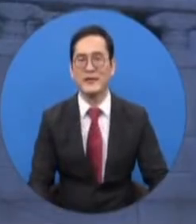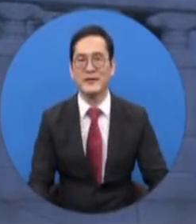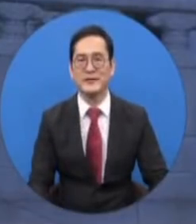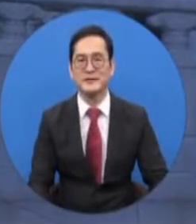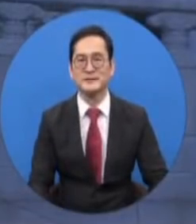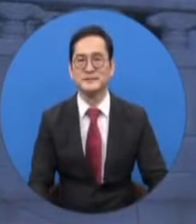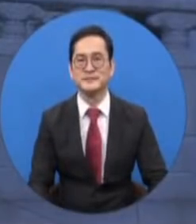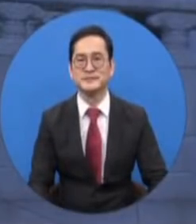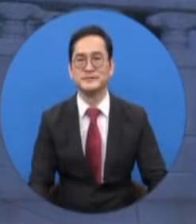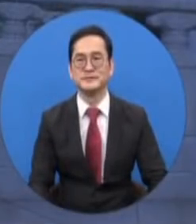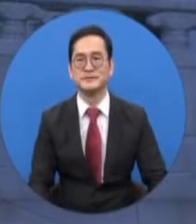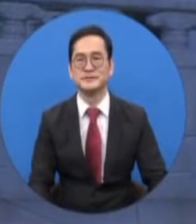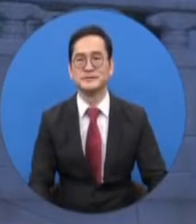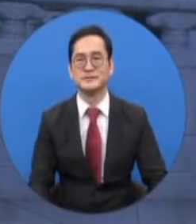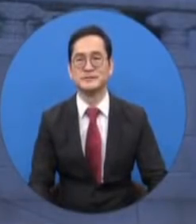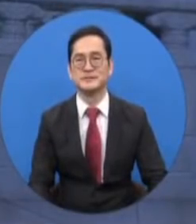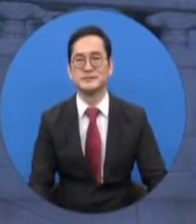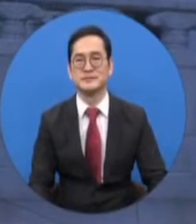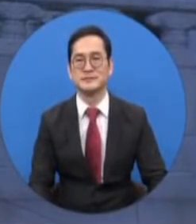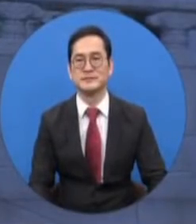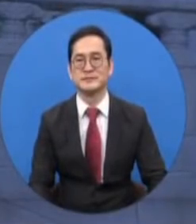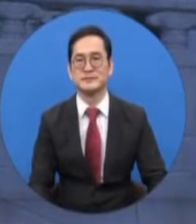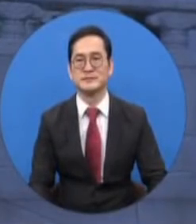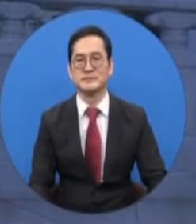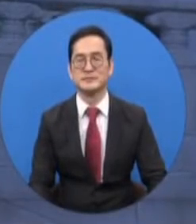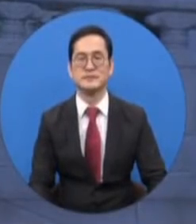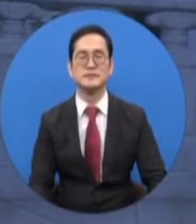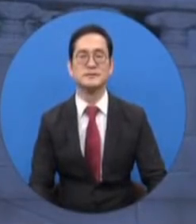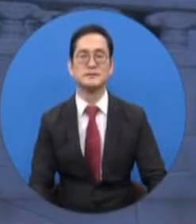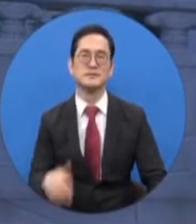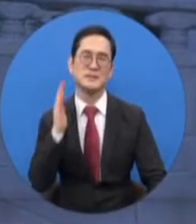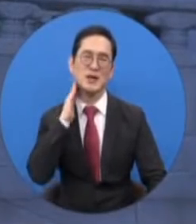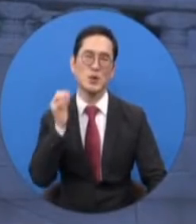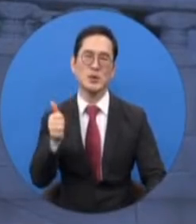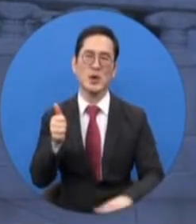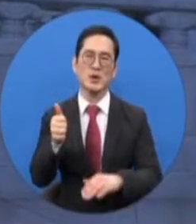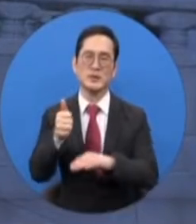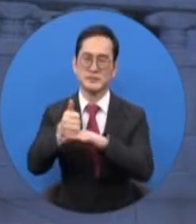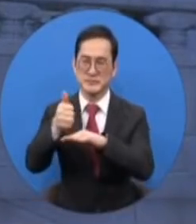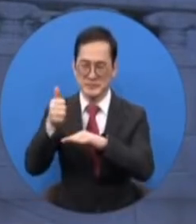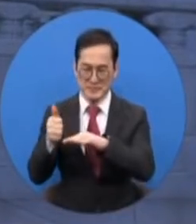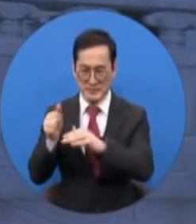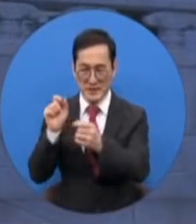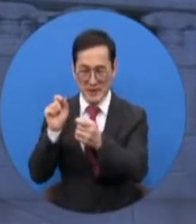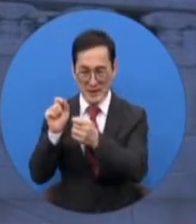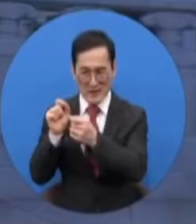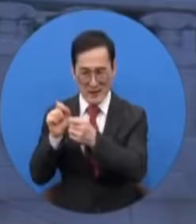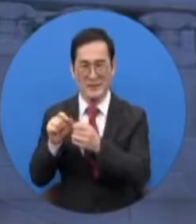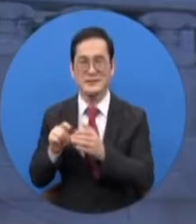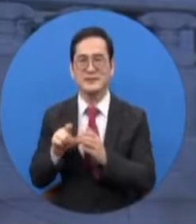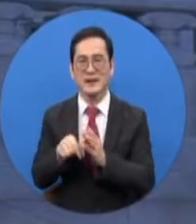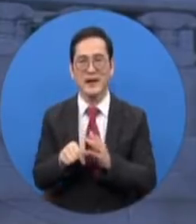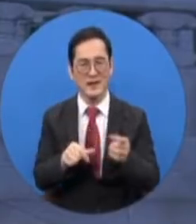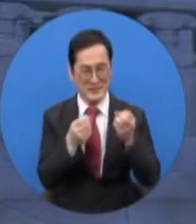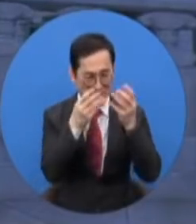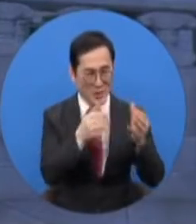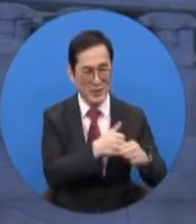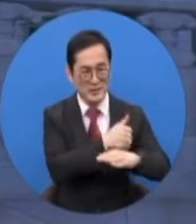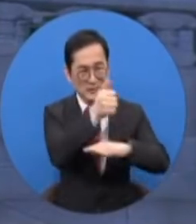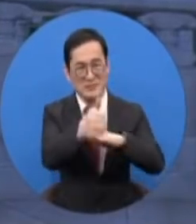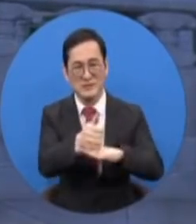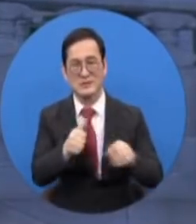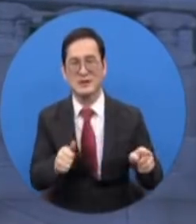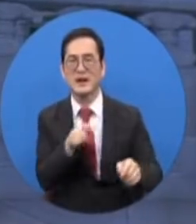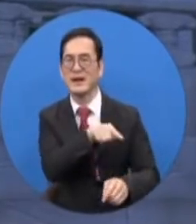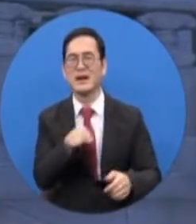이재명 기자, 모든 정권의 임기 말 때 신구 권력의 갈등과 잡음은 존재해왔습니다.